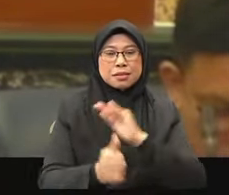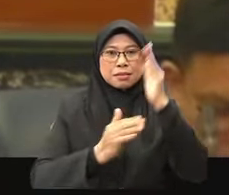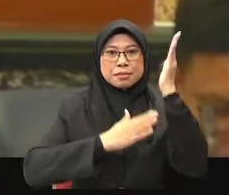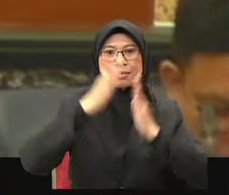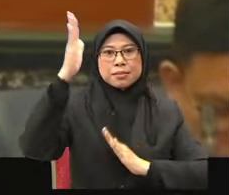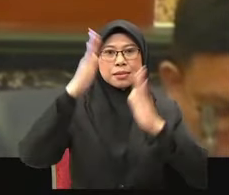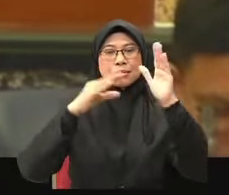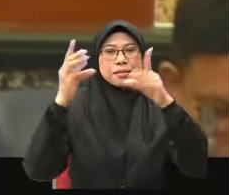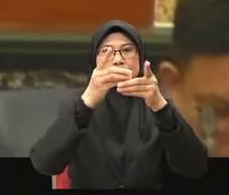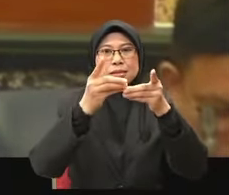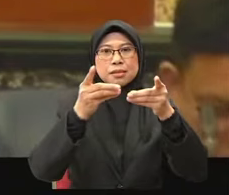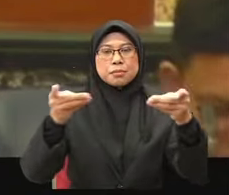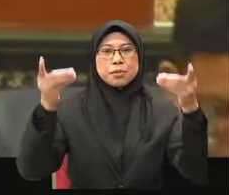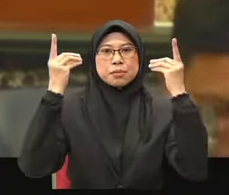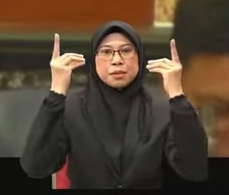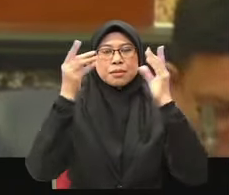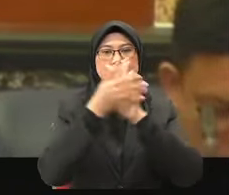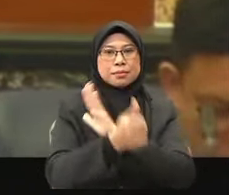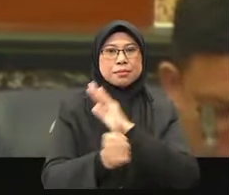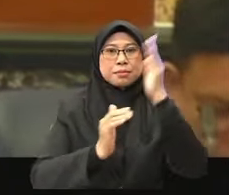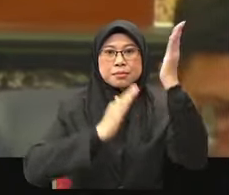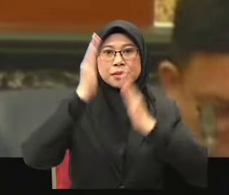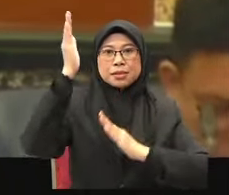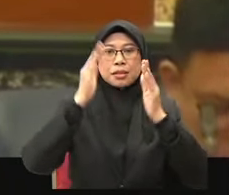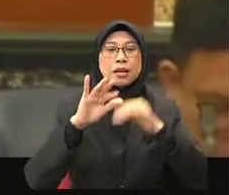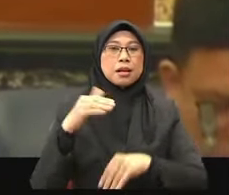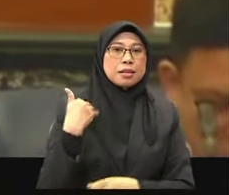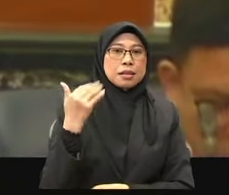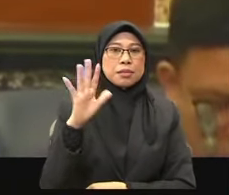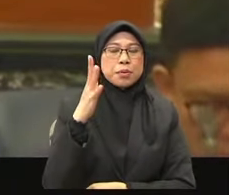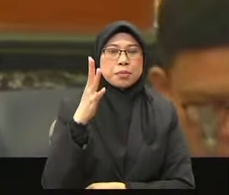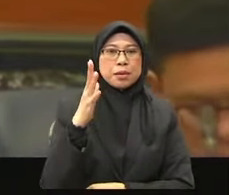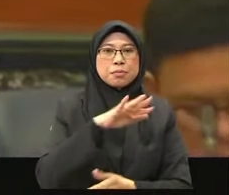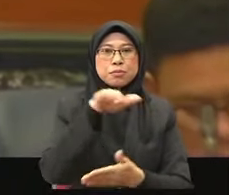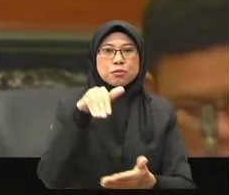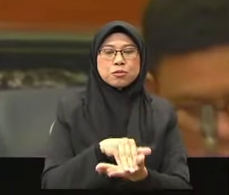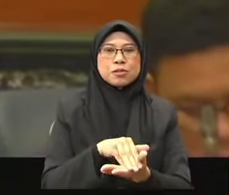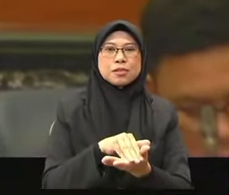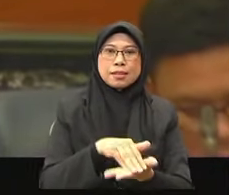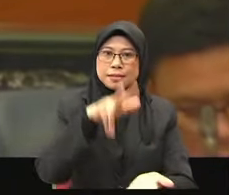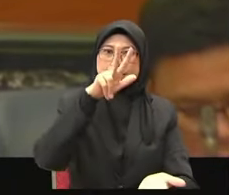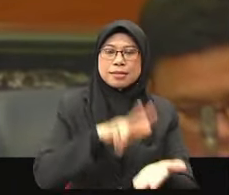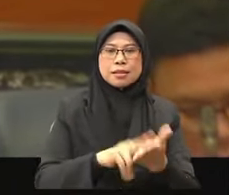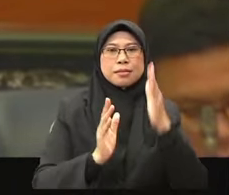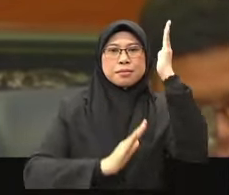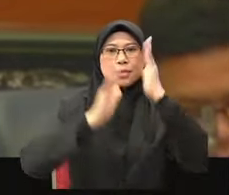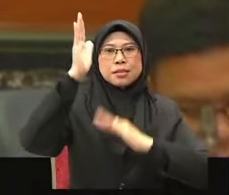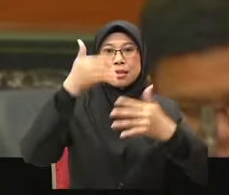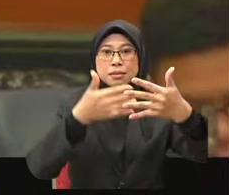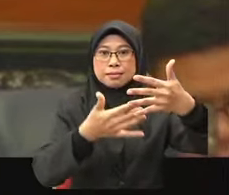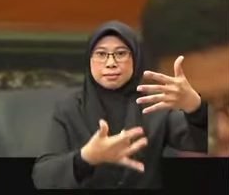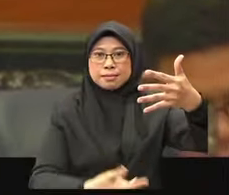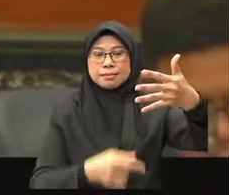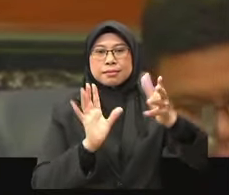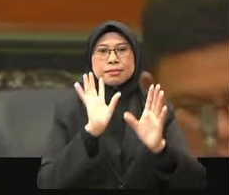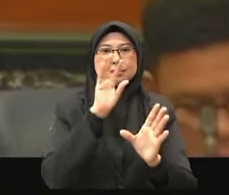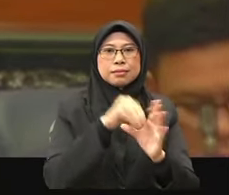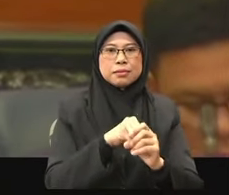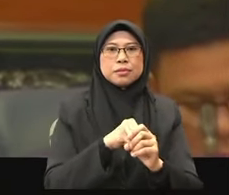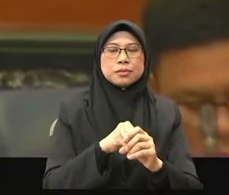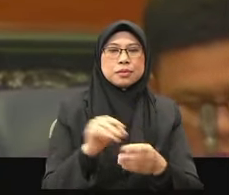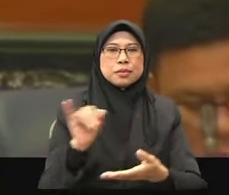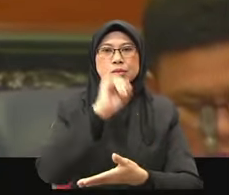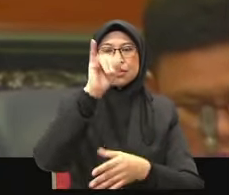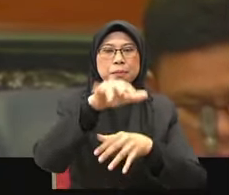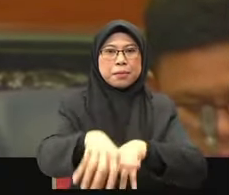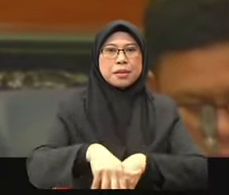upacara-upacara yang berkaitan dengan pertanian yang unik dan menarik dan boleh dihidupkan semula dan sekurang-kurangnya dipelihara untuk meningkatkan bukan sahaja industri